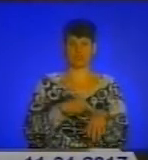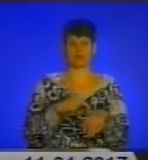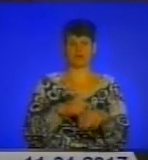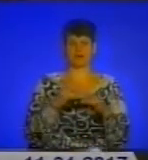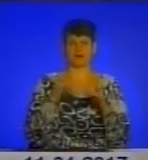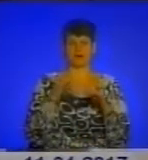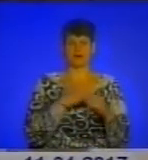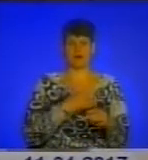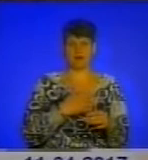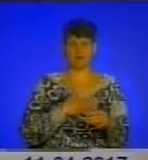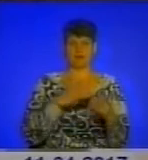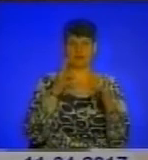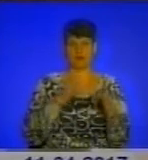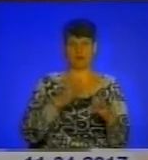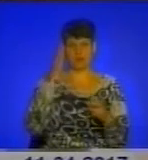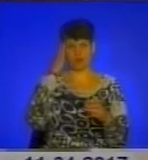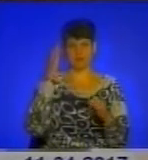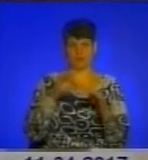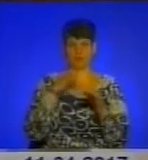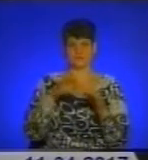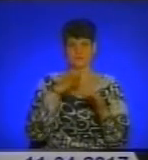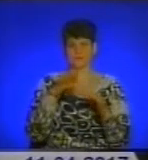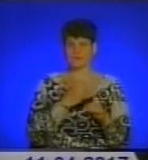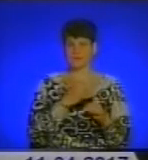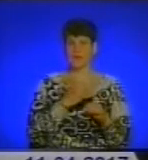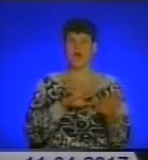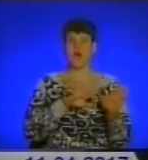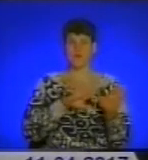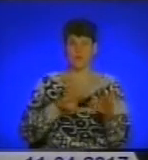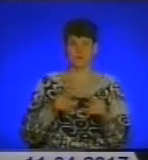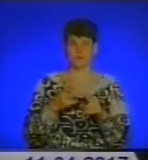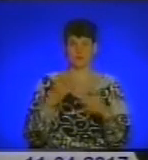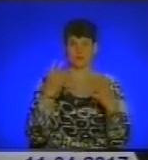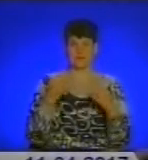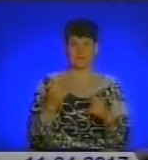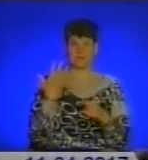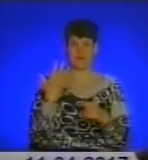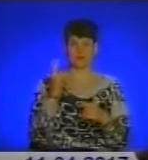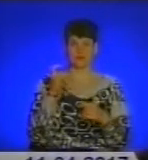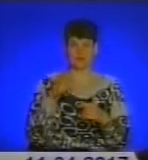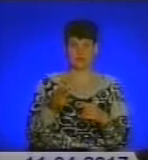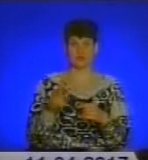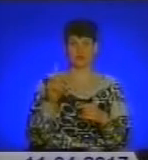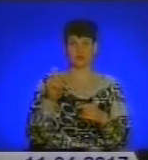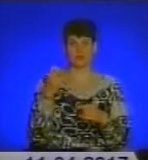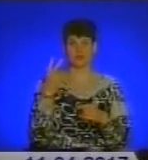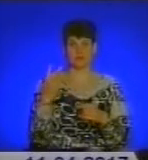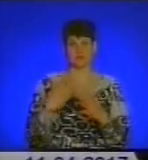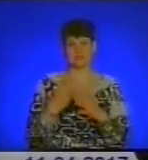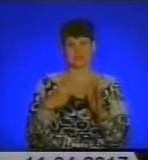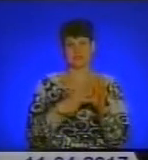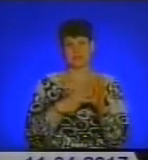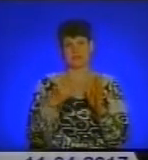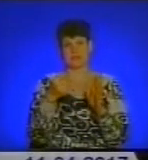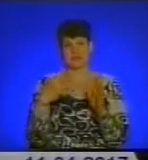травми голови, на які довелося накладати шви. Наступного дня після нападу, а саме 5 квітня, на лінію 102 близько 7:15